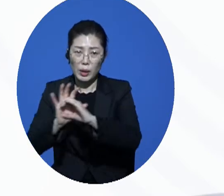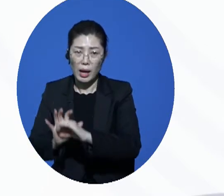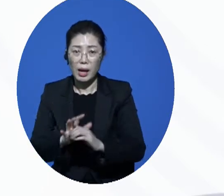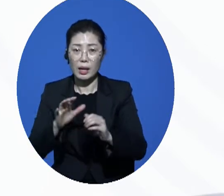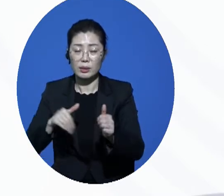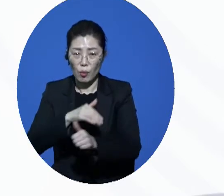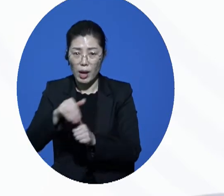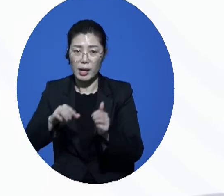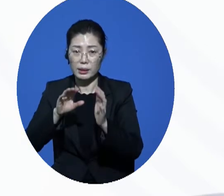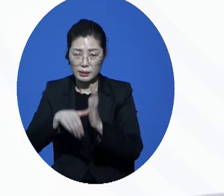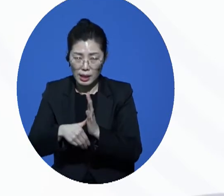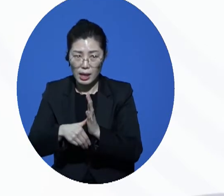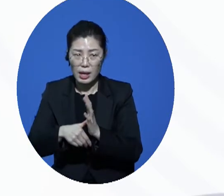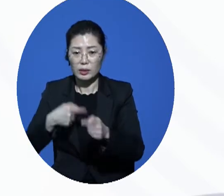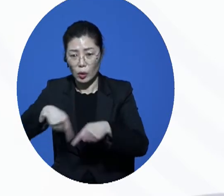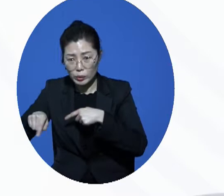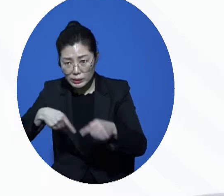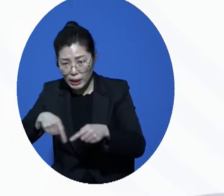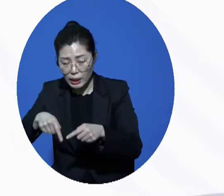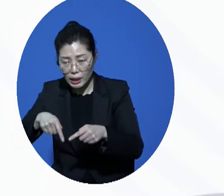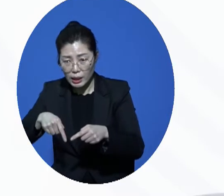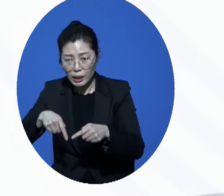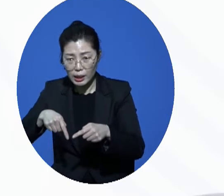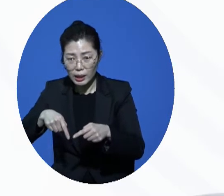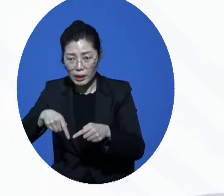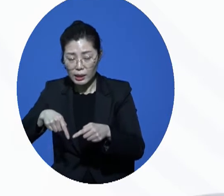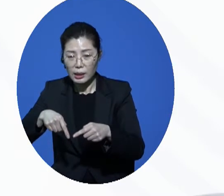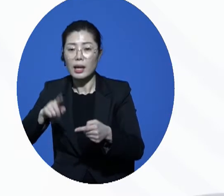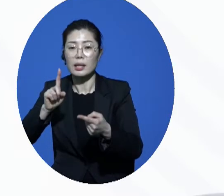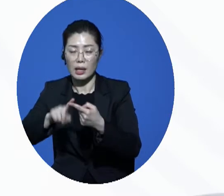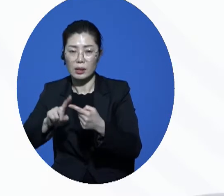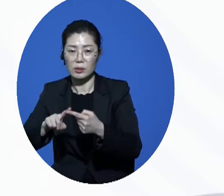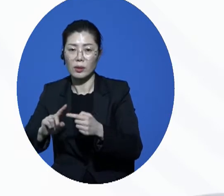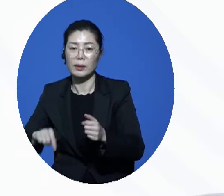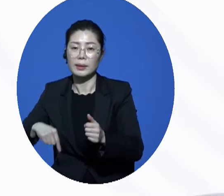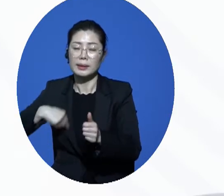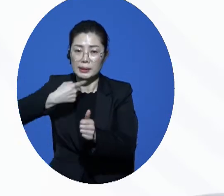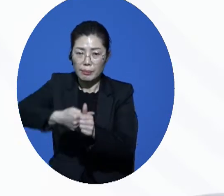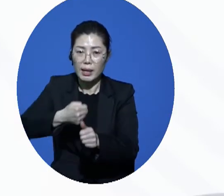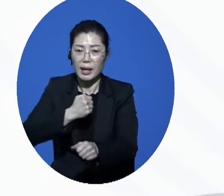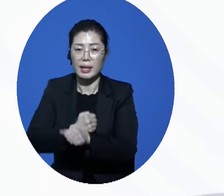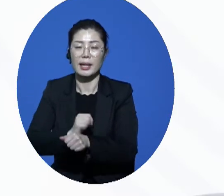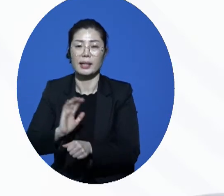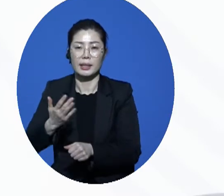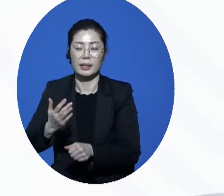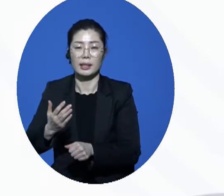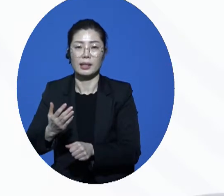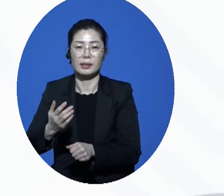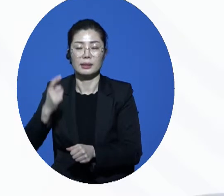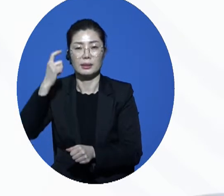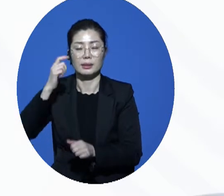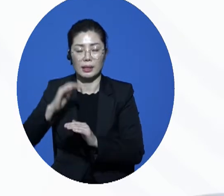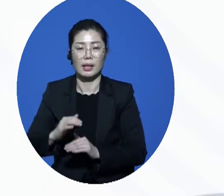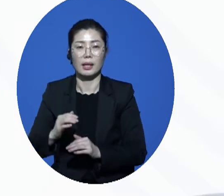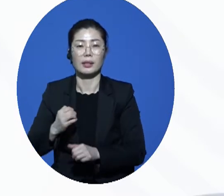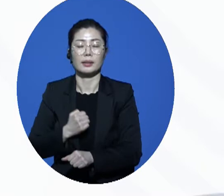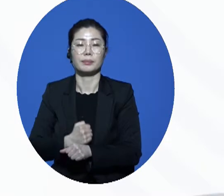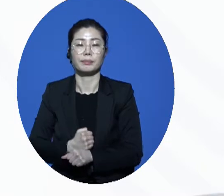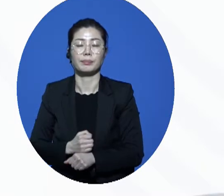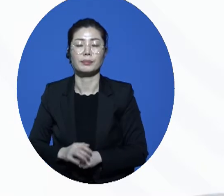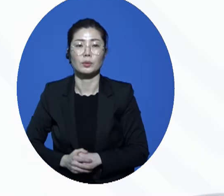있어서의 각종 정책을 설계하고 이행하는 데 유의미하게 참여할 수 있도록 해야 한다라는 권고사항이고요. 세